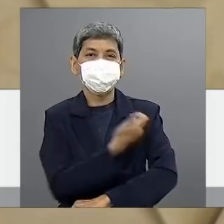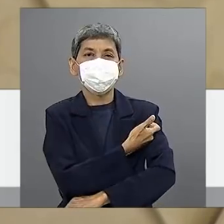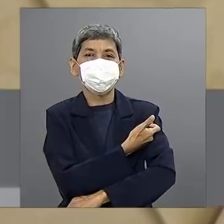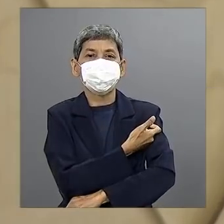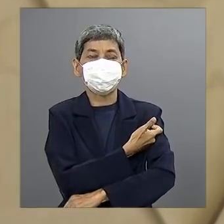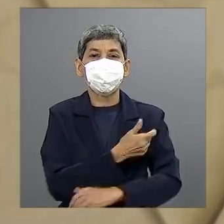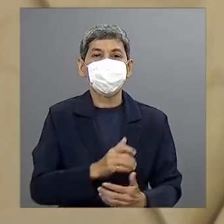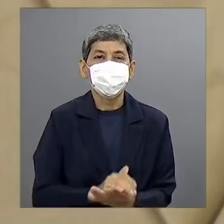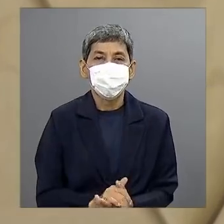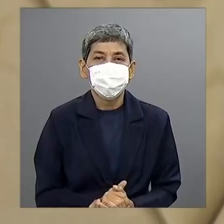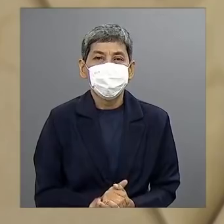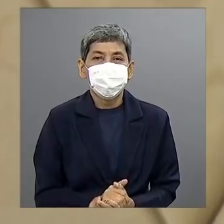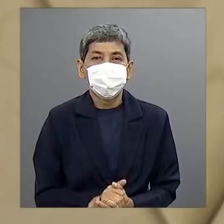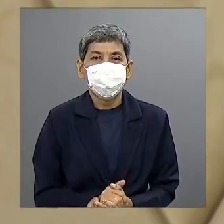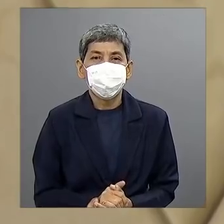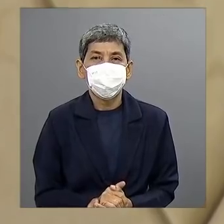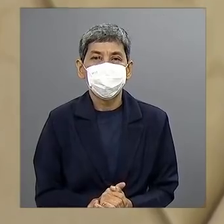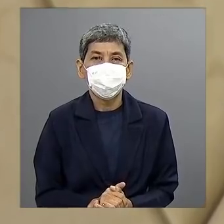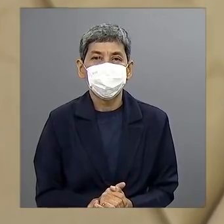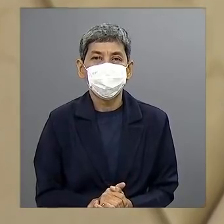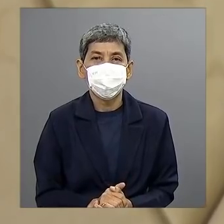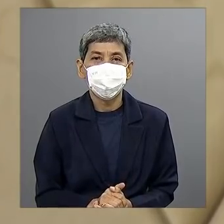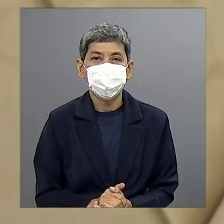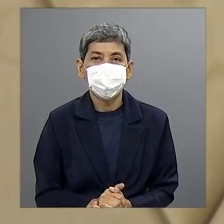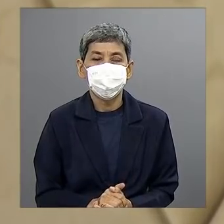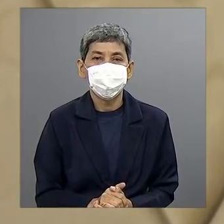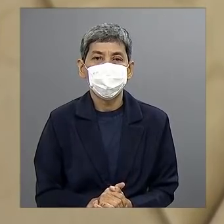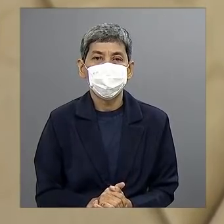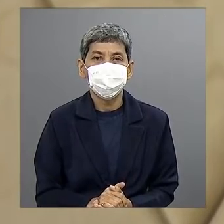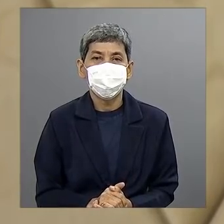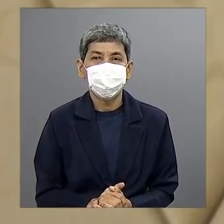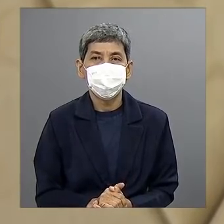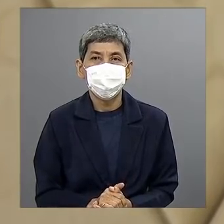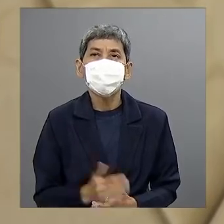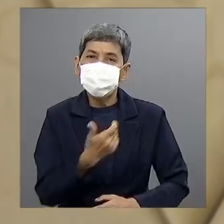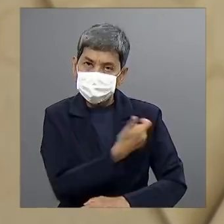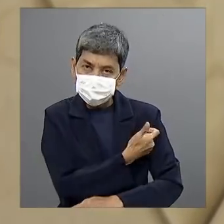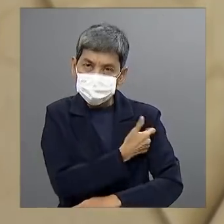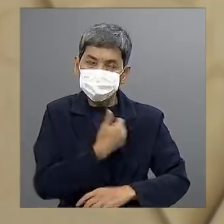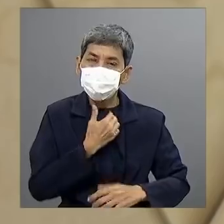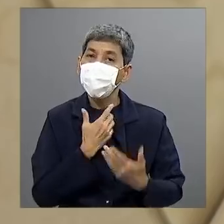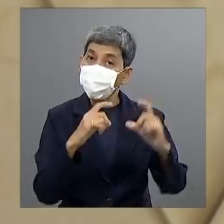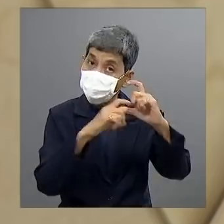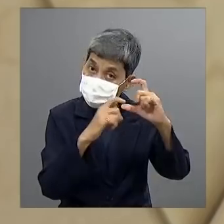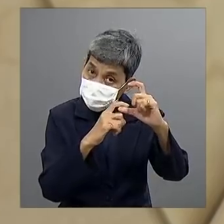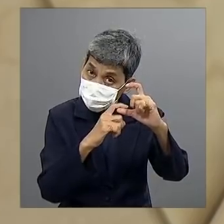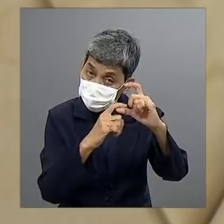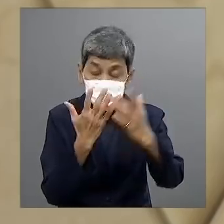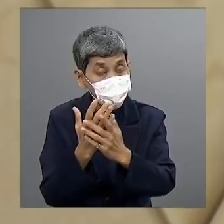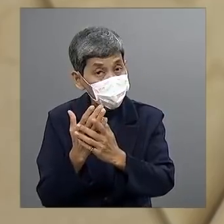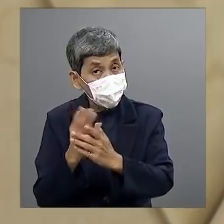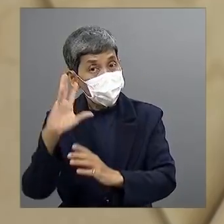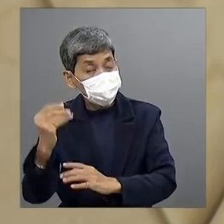รงเรียนกทม.เขาไม่มีการฉีดเหมือนกันแต่เขาฉีดแบบไฟเซอร์อะไรอย่างเงี้ย ี้ยมันมีผลต่อการตัดสินใจของเราด้วย